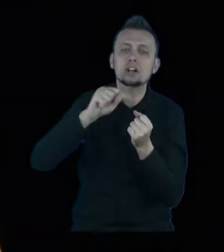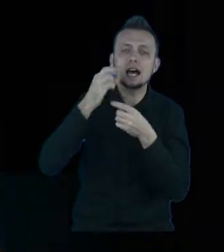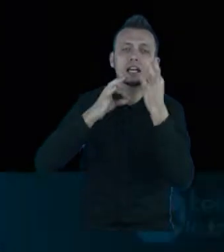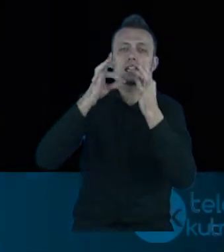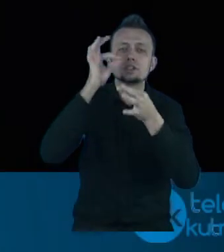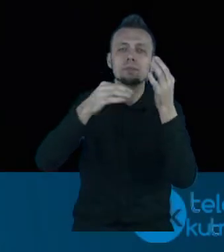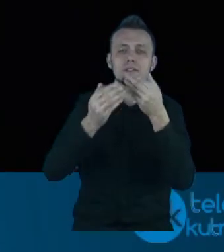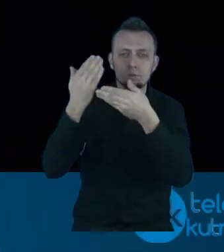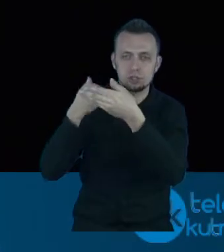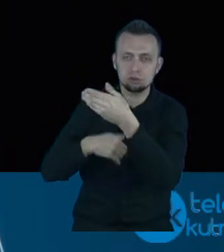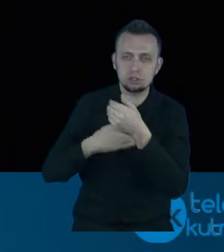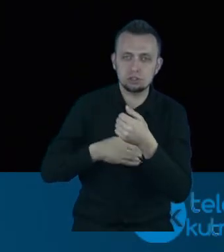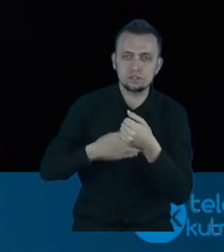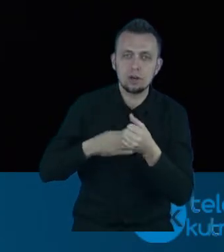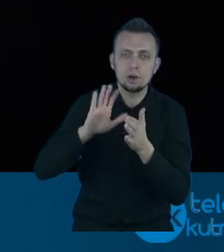konkursowy.